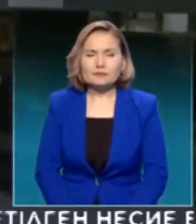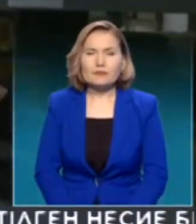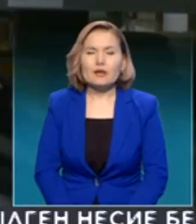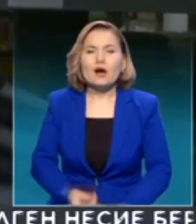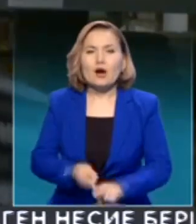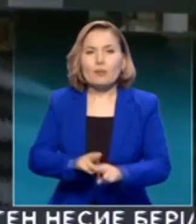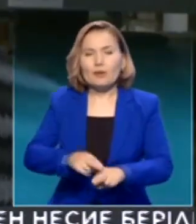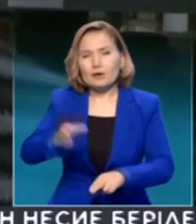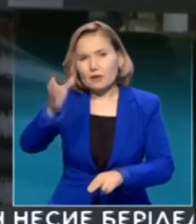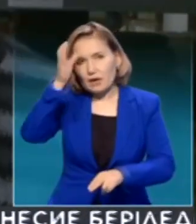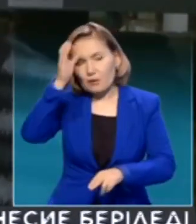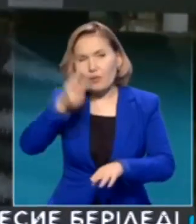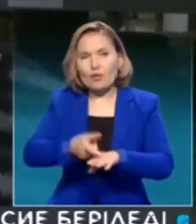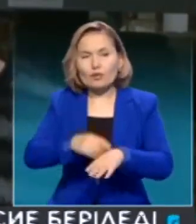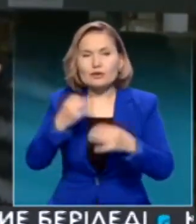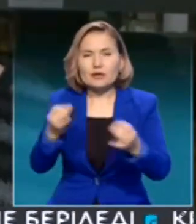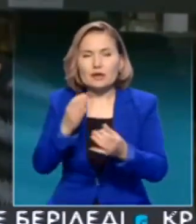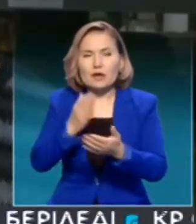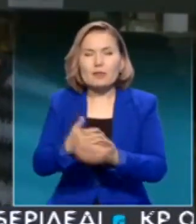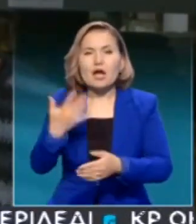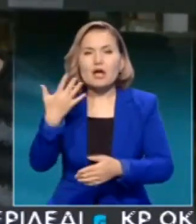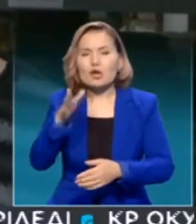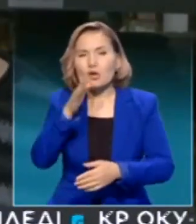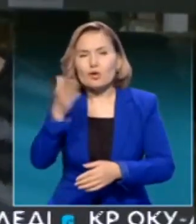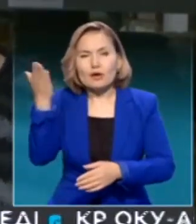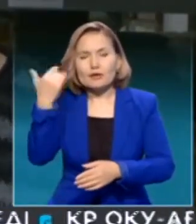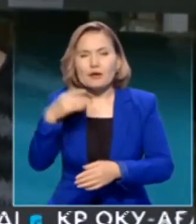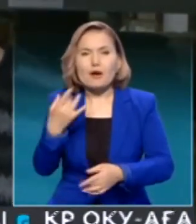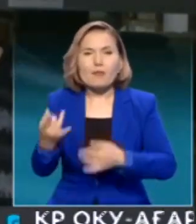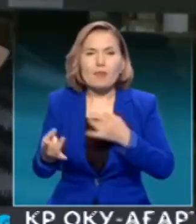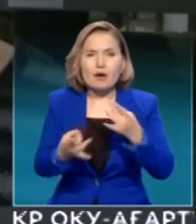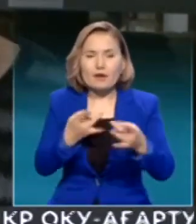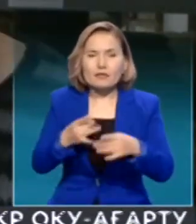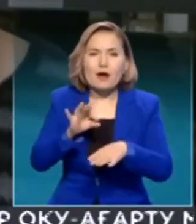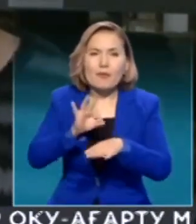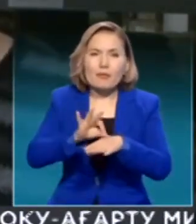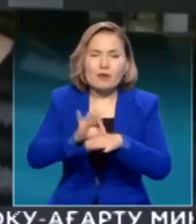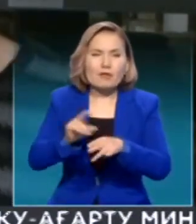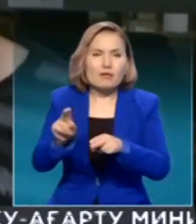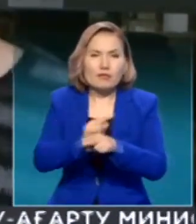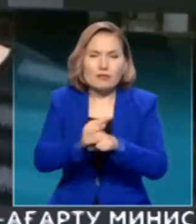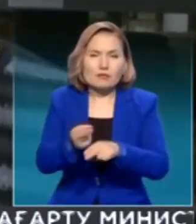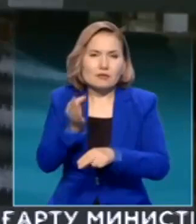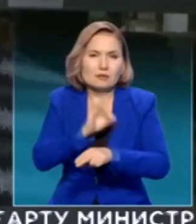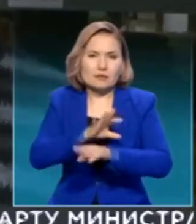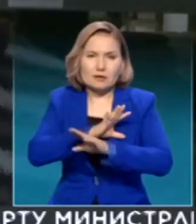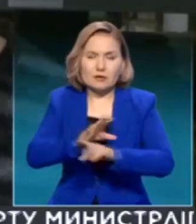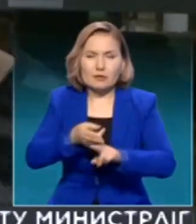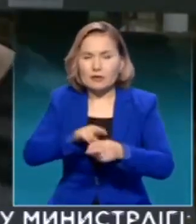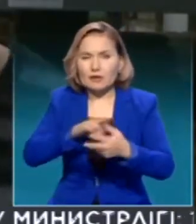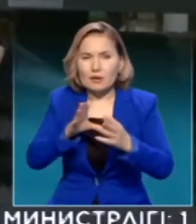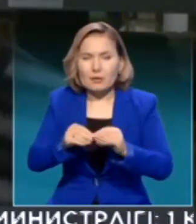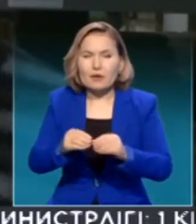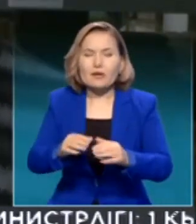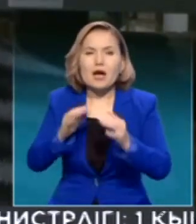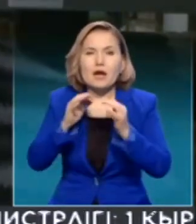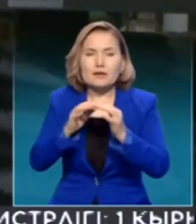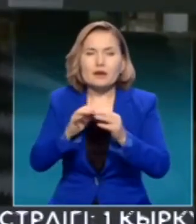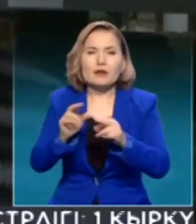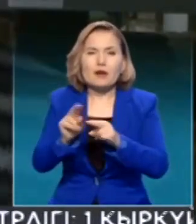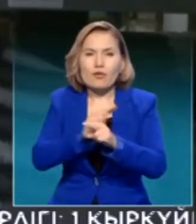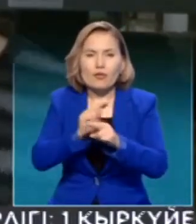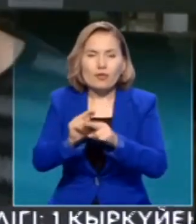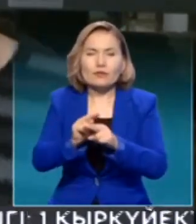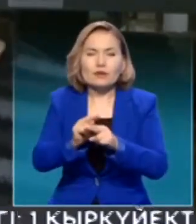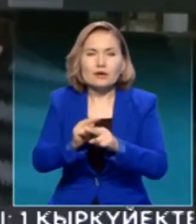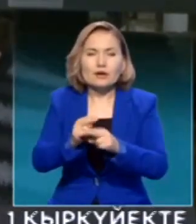Бұл ғылым үшін керемет дүние. Өткен 50-ші жылдары антипсихотикалық күйзеліске қарсы дәрілер қолданыста болмаған. Яғни дәрі тимеген таза милармен жұмыс